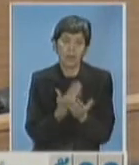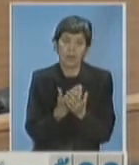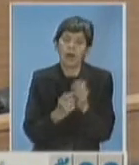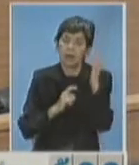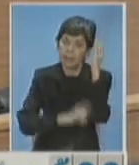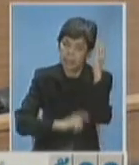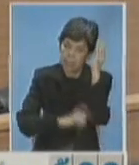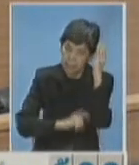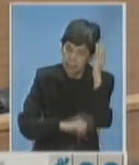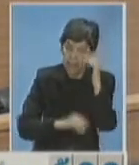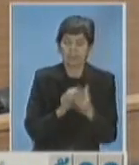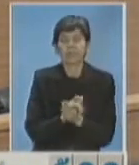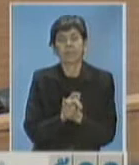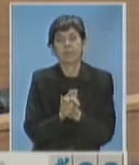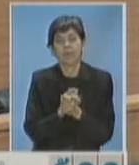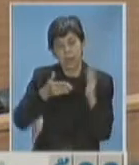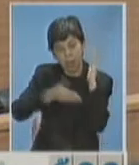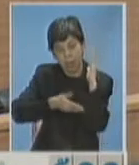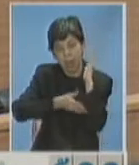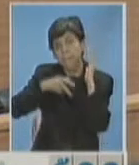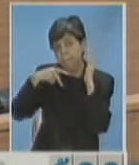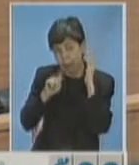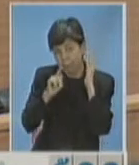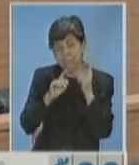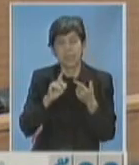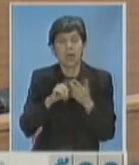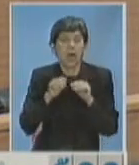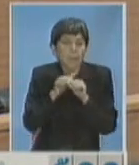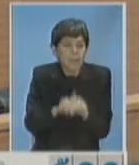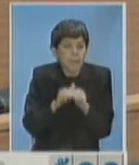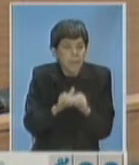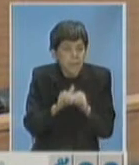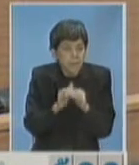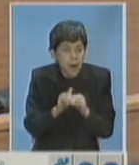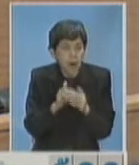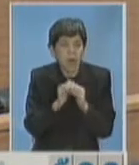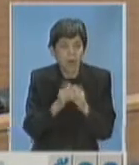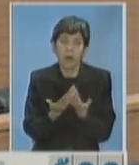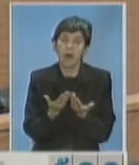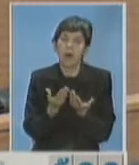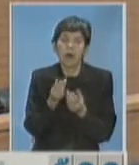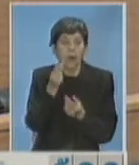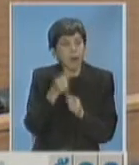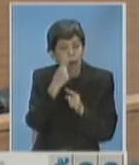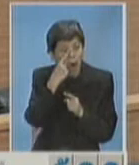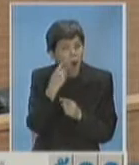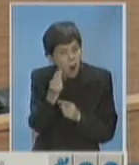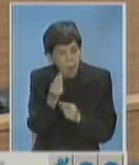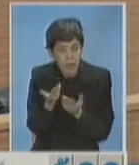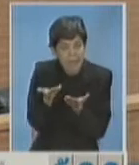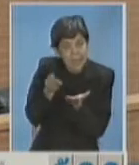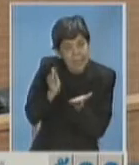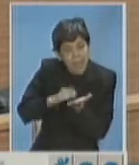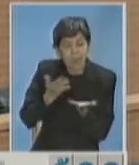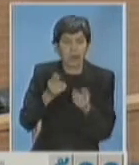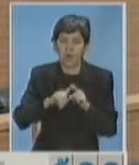าราปาล์มหรือแม้แต่มะพร้าวหอมกระเทียมพืชผลการ